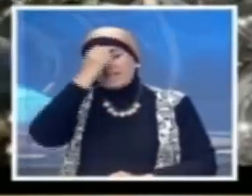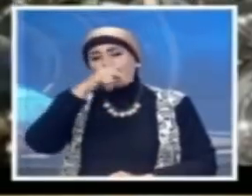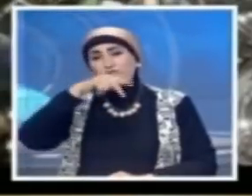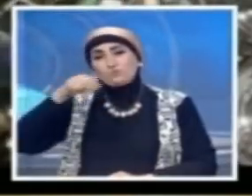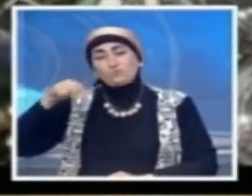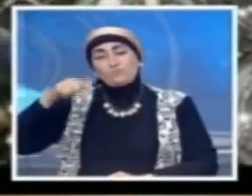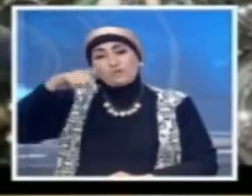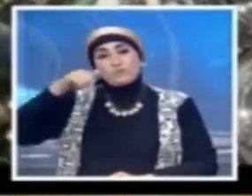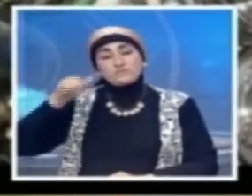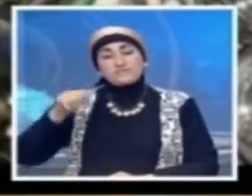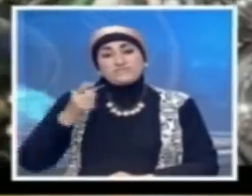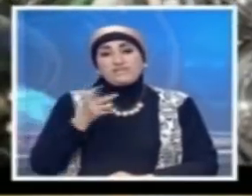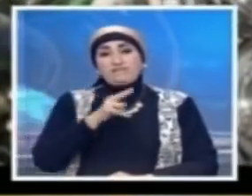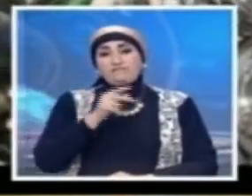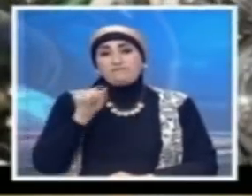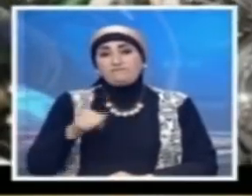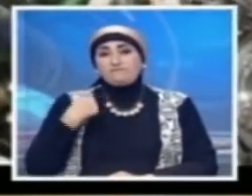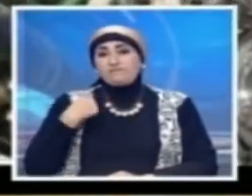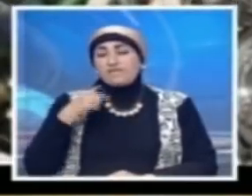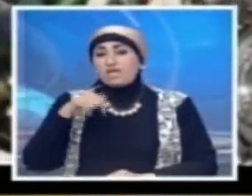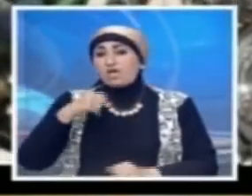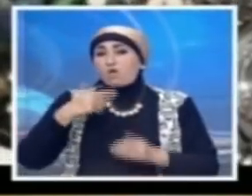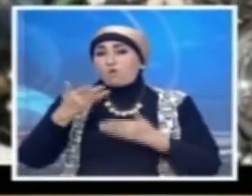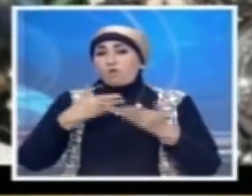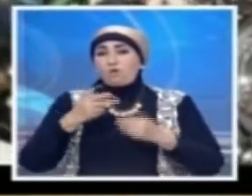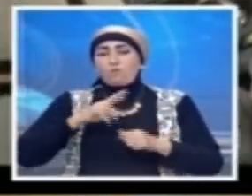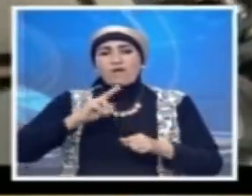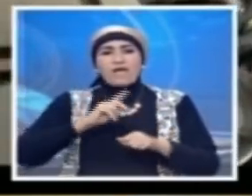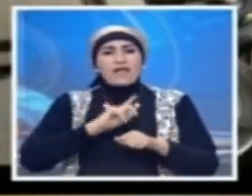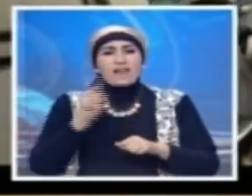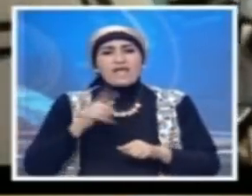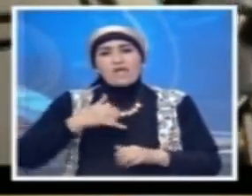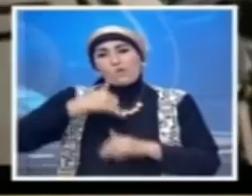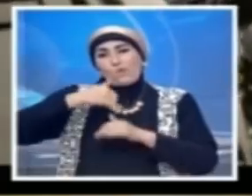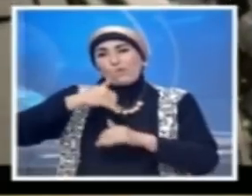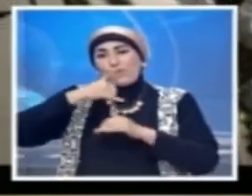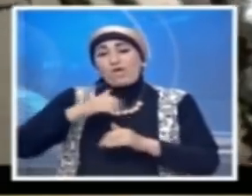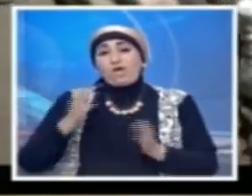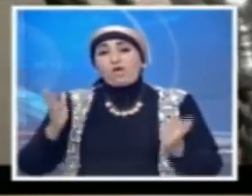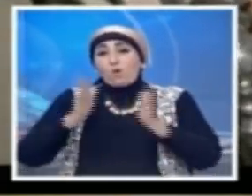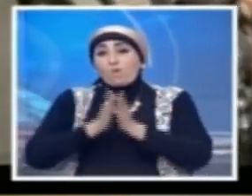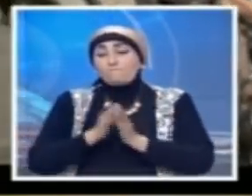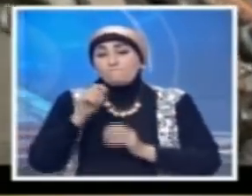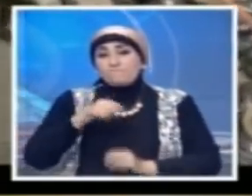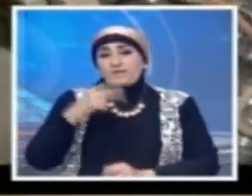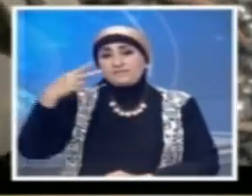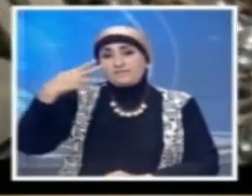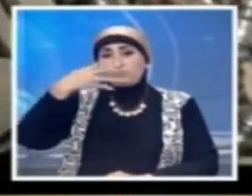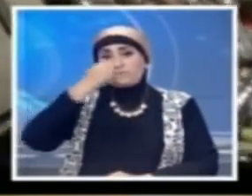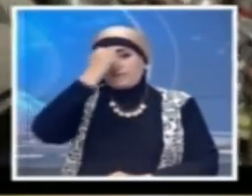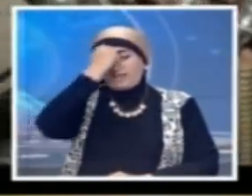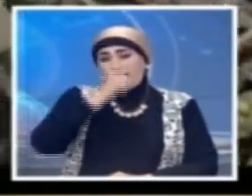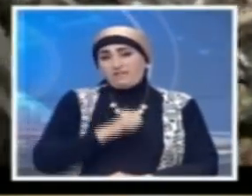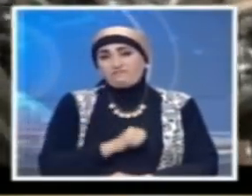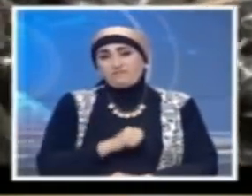3863 قضية في مجال منع تداول الأرجيلة بمضبوطات بلغت